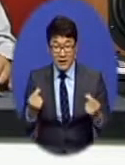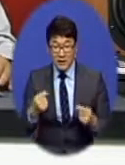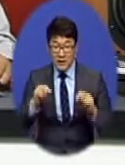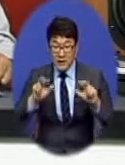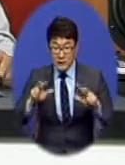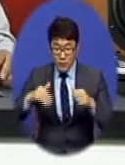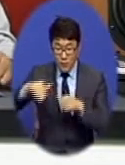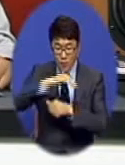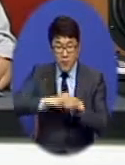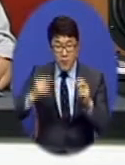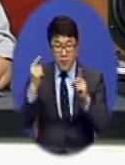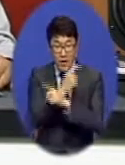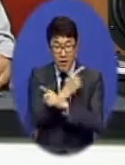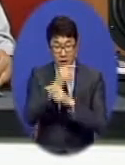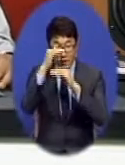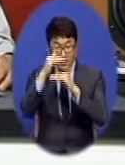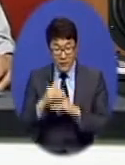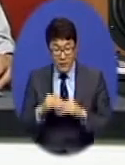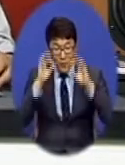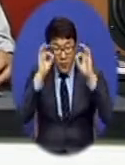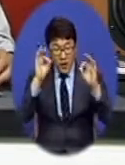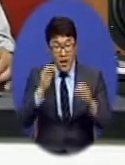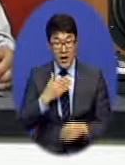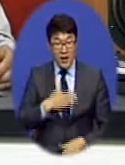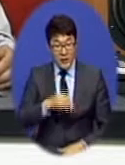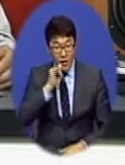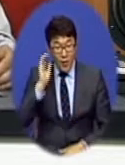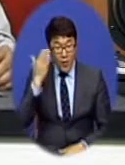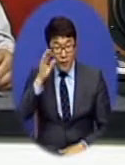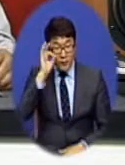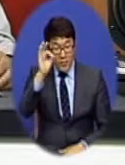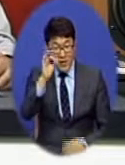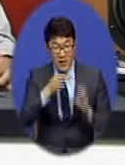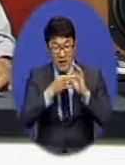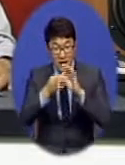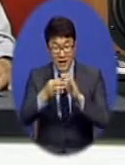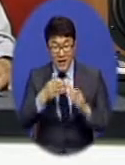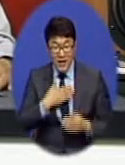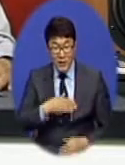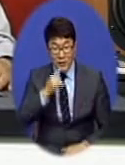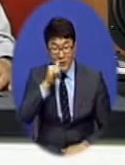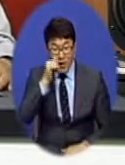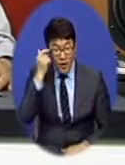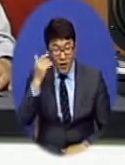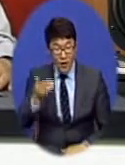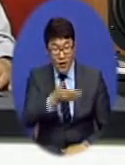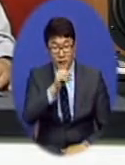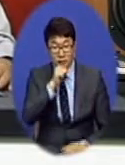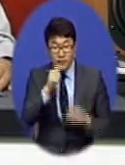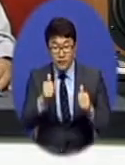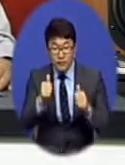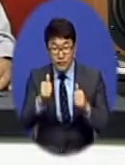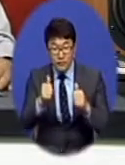이렇게 개편된 거, 보신 지는, 뭐, 최근에도 계속 보셨어요? 이렇게 개편해갖고, 시청자들 참여하고